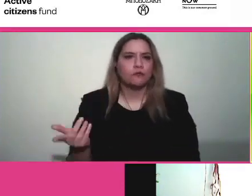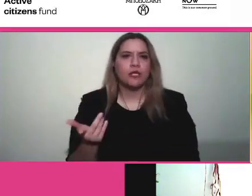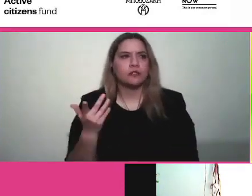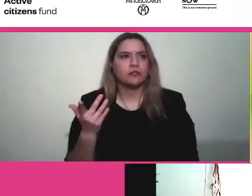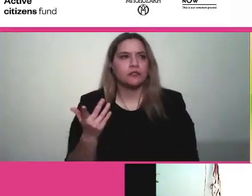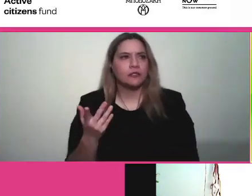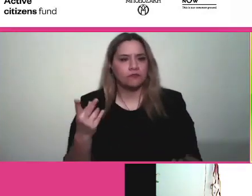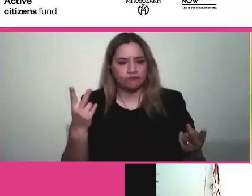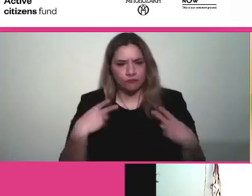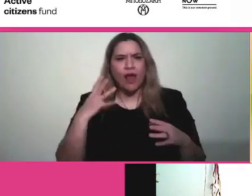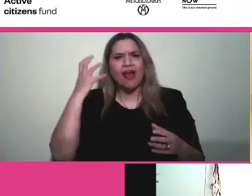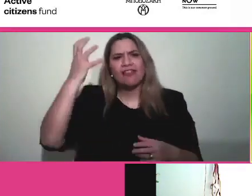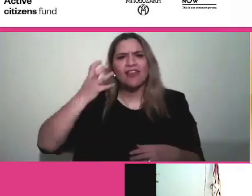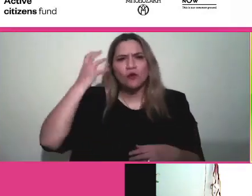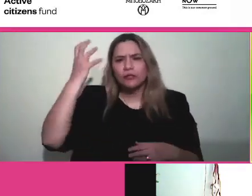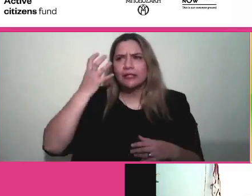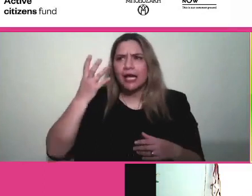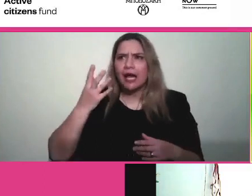όλα θεωρητικά, είναι